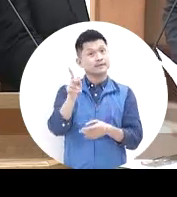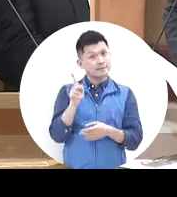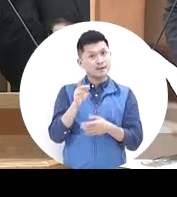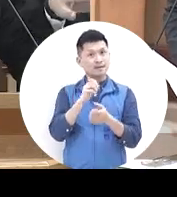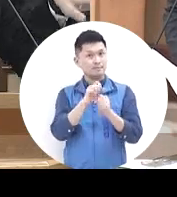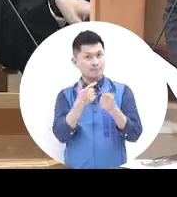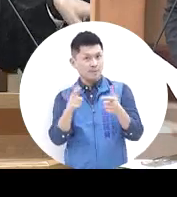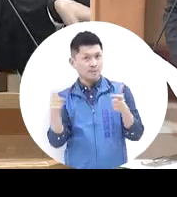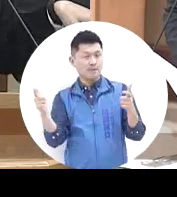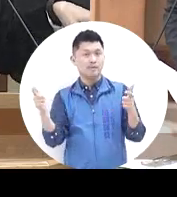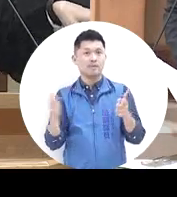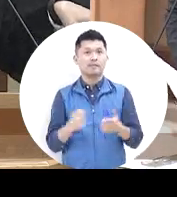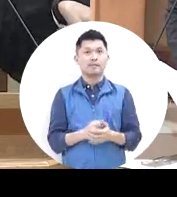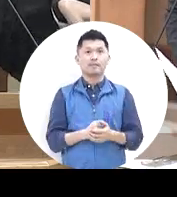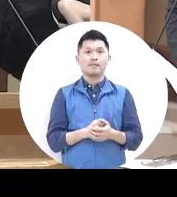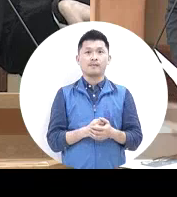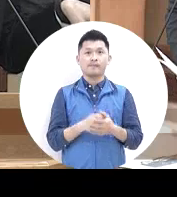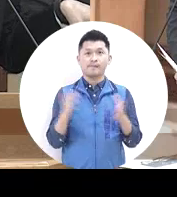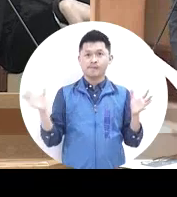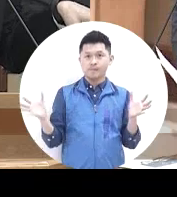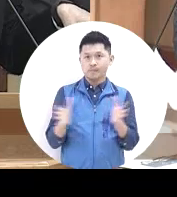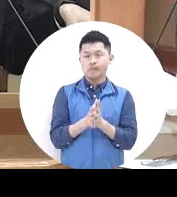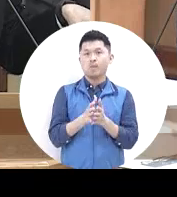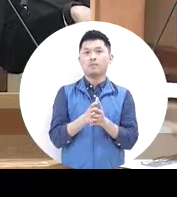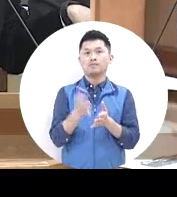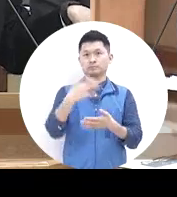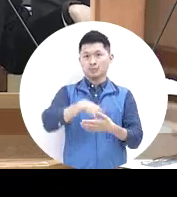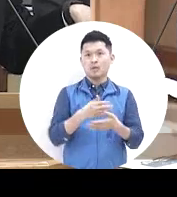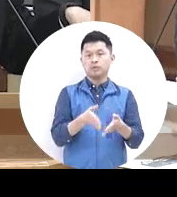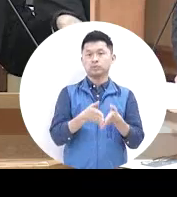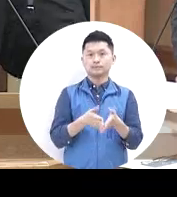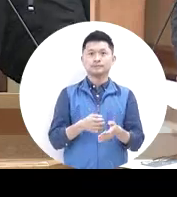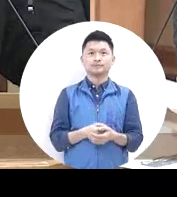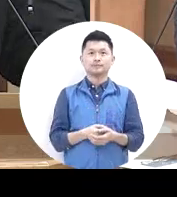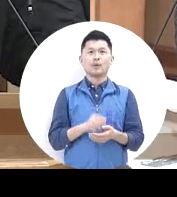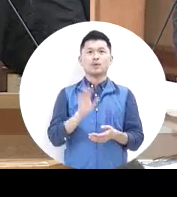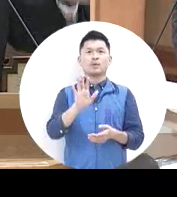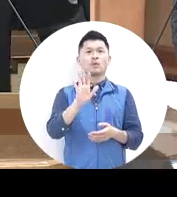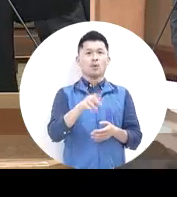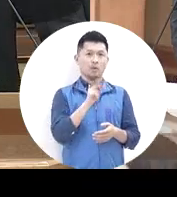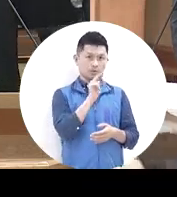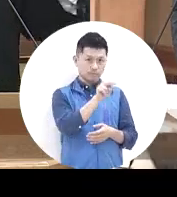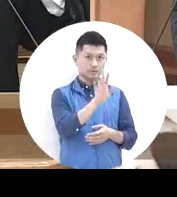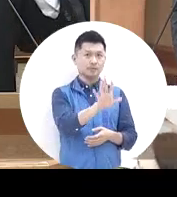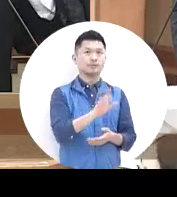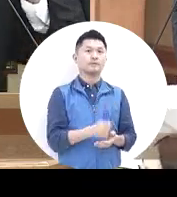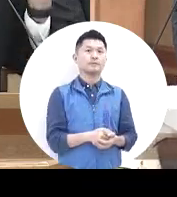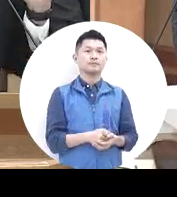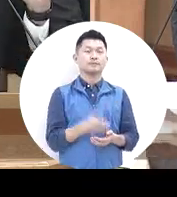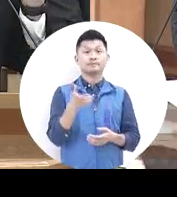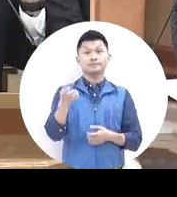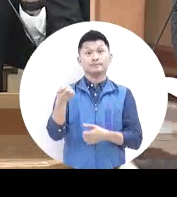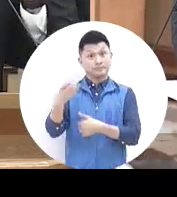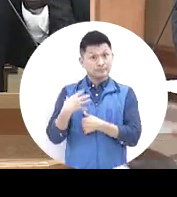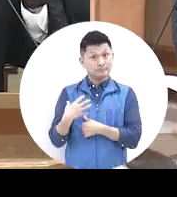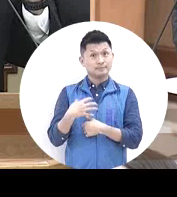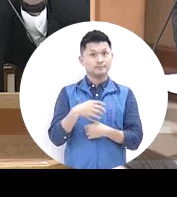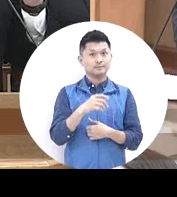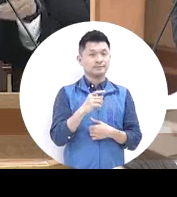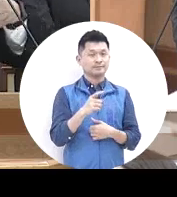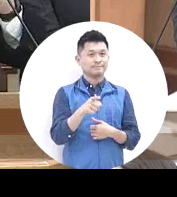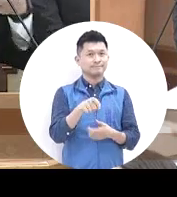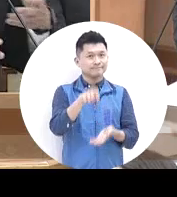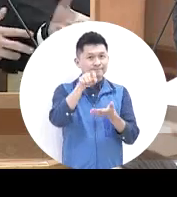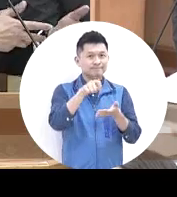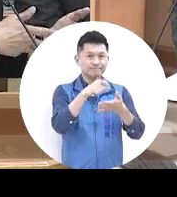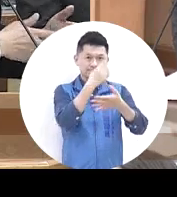把它 参考依据进去了。其实我好，我内底有内容哦，足济我有稍 微看者。对对对， 哎，你讲的迄吼，基本上拢伫内底吼。 对。